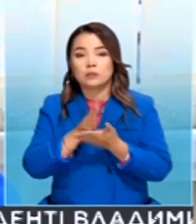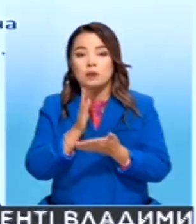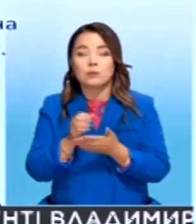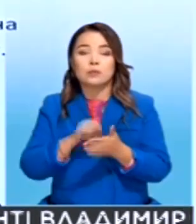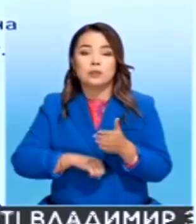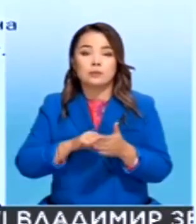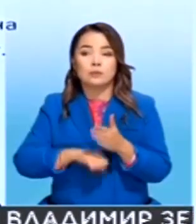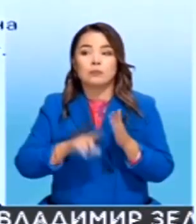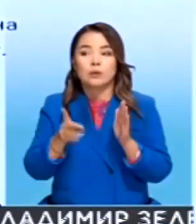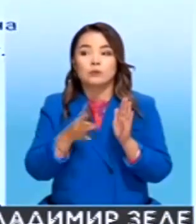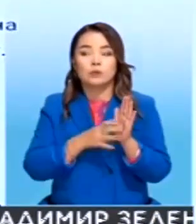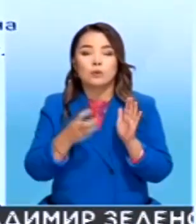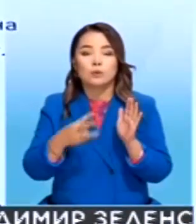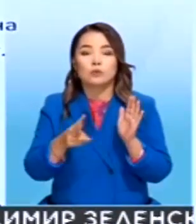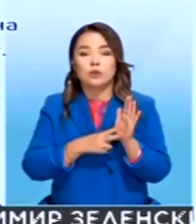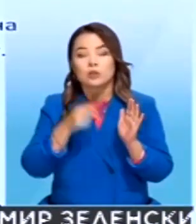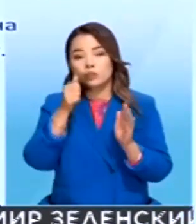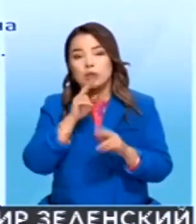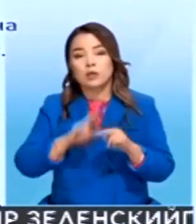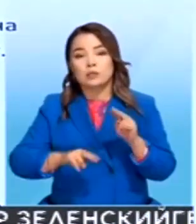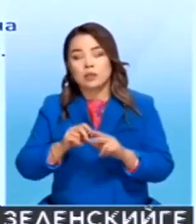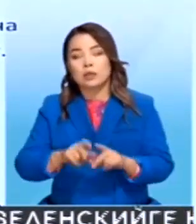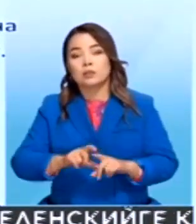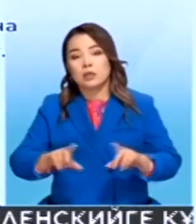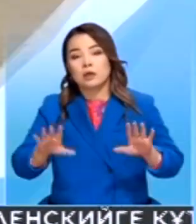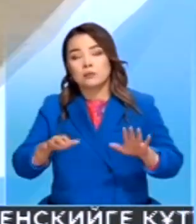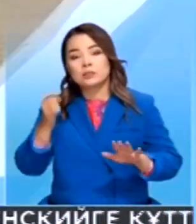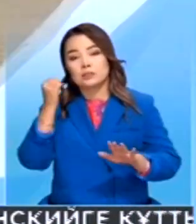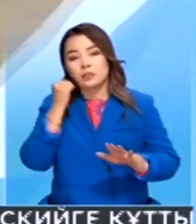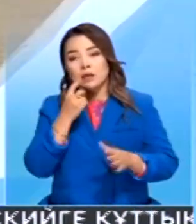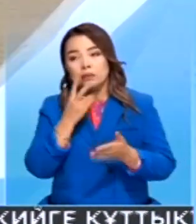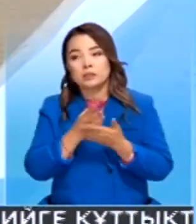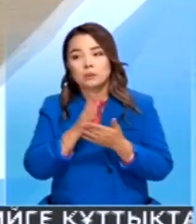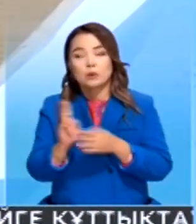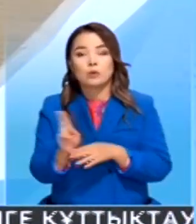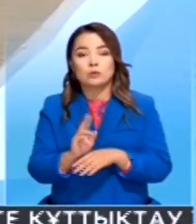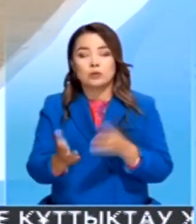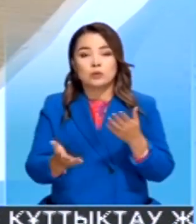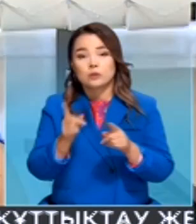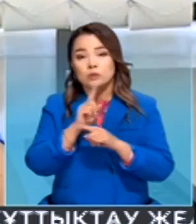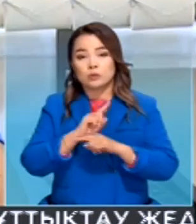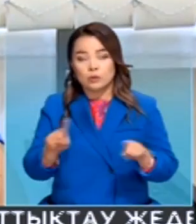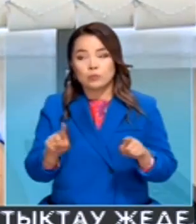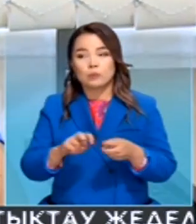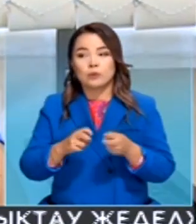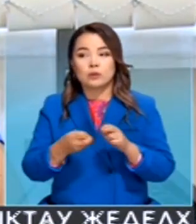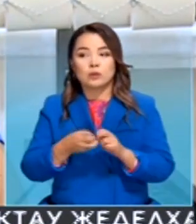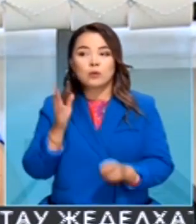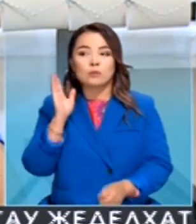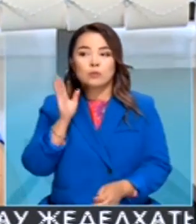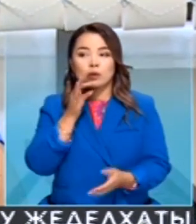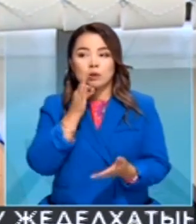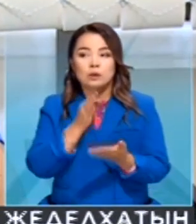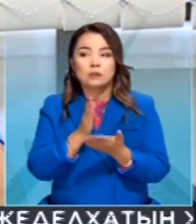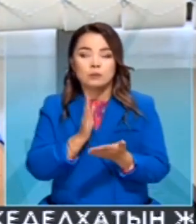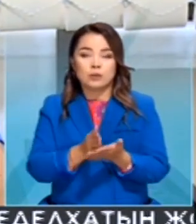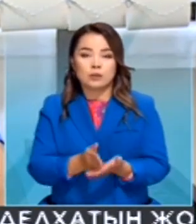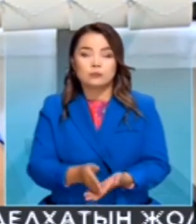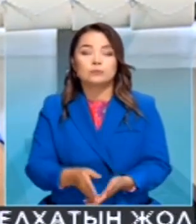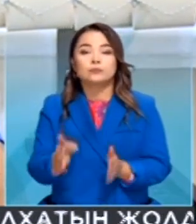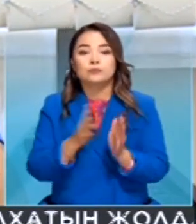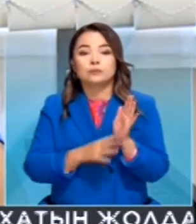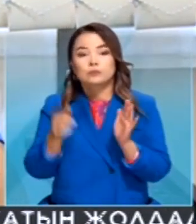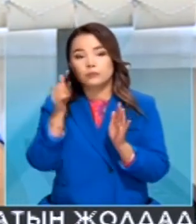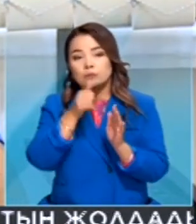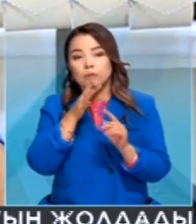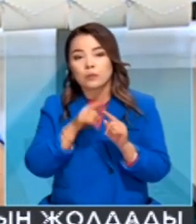Себебі 1937 жылы салынған нысан бүгінде әбден ескірген, жөндемесе болмайды дейді. За это время там все пришло. 90